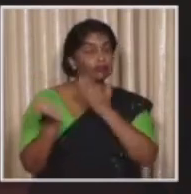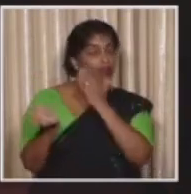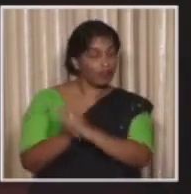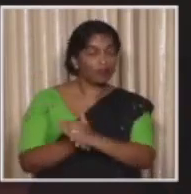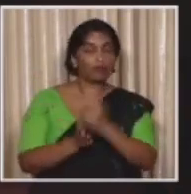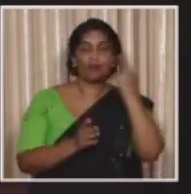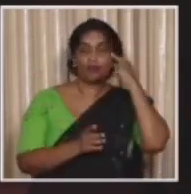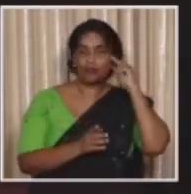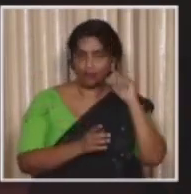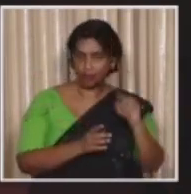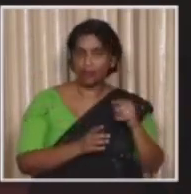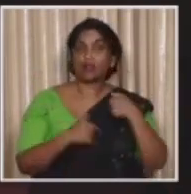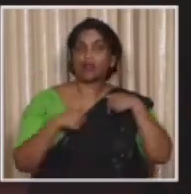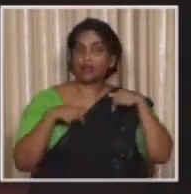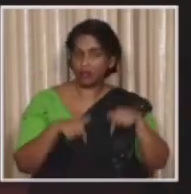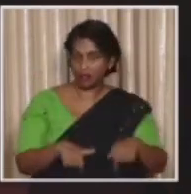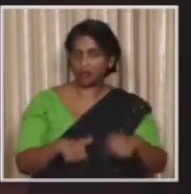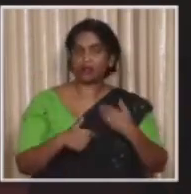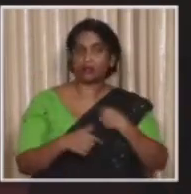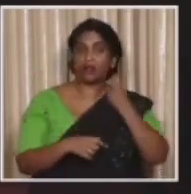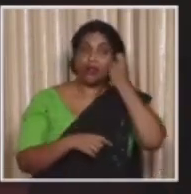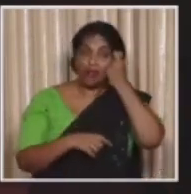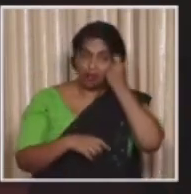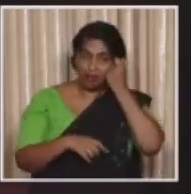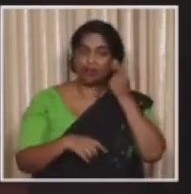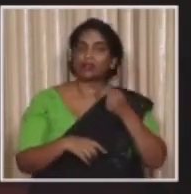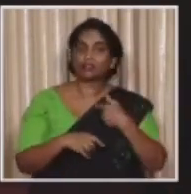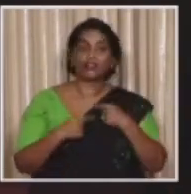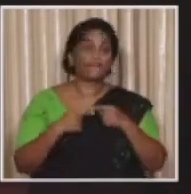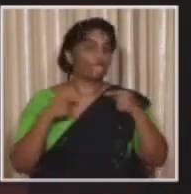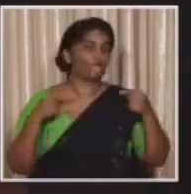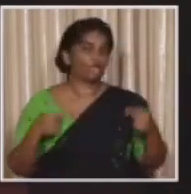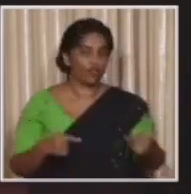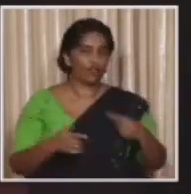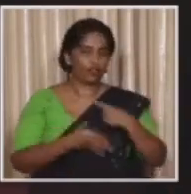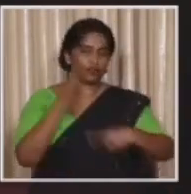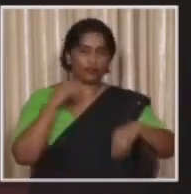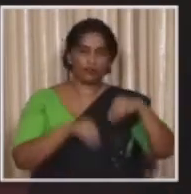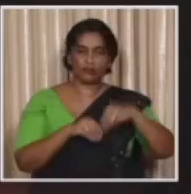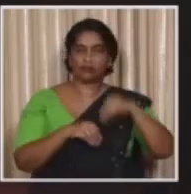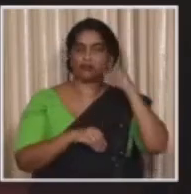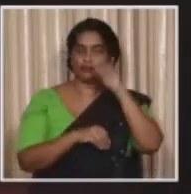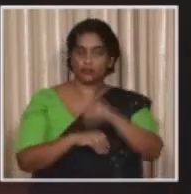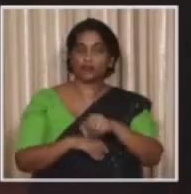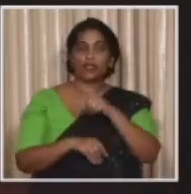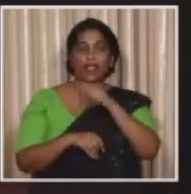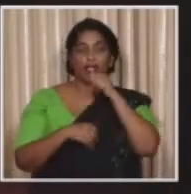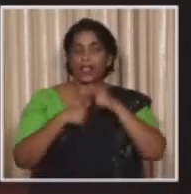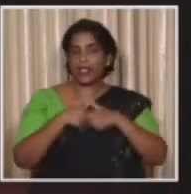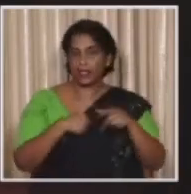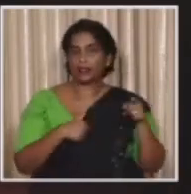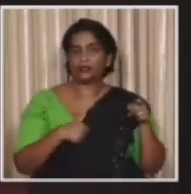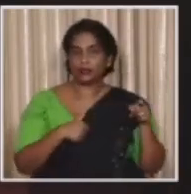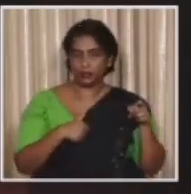තමයි අද අපි මේ යෝජනාවට විරුද්ධව ඡන්දෙ දෙන්නේ. ඒකයි හේතුව.